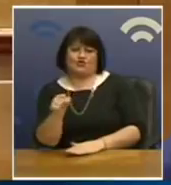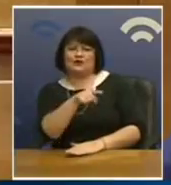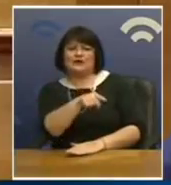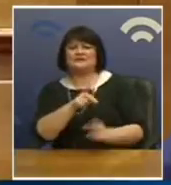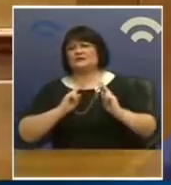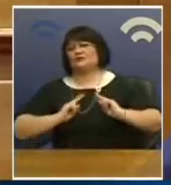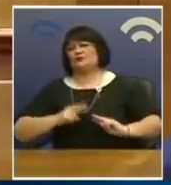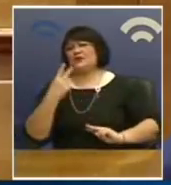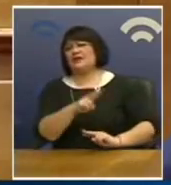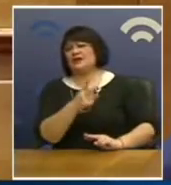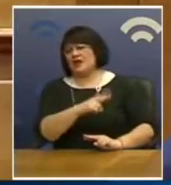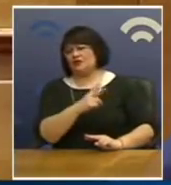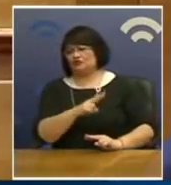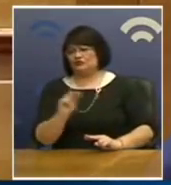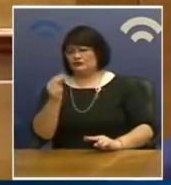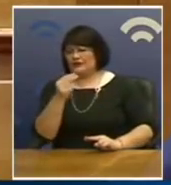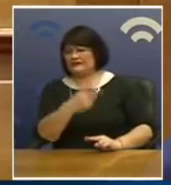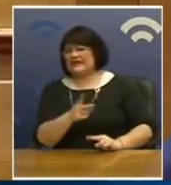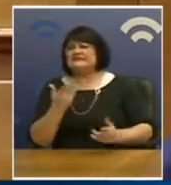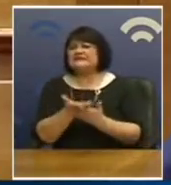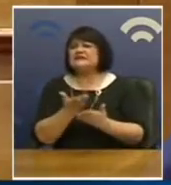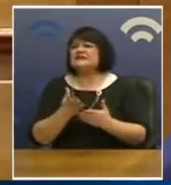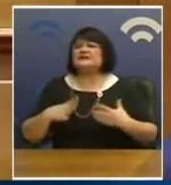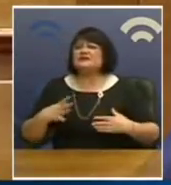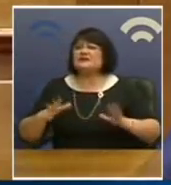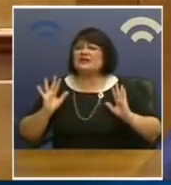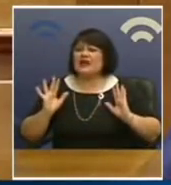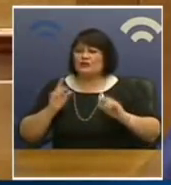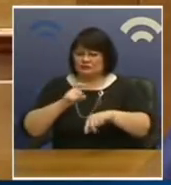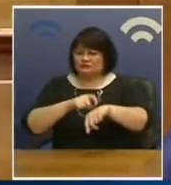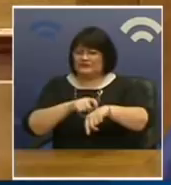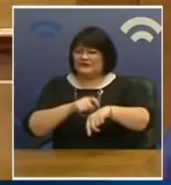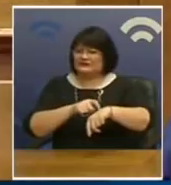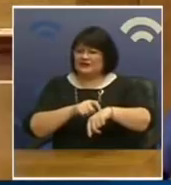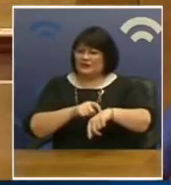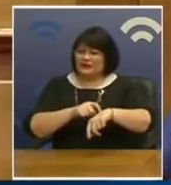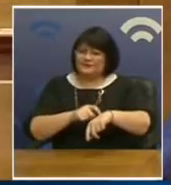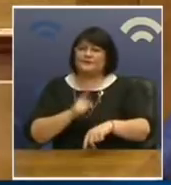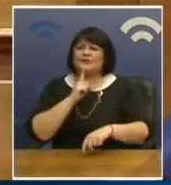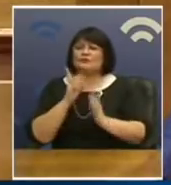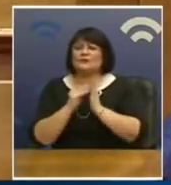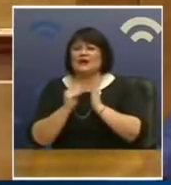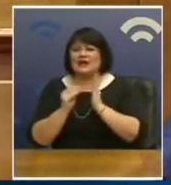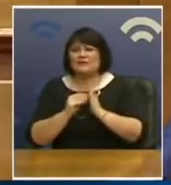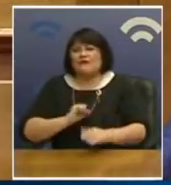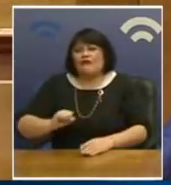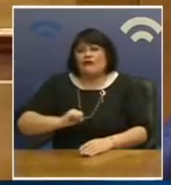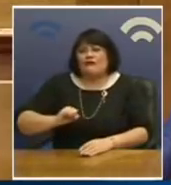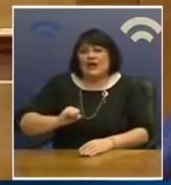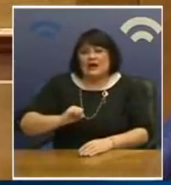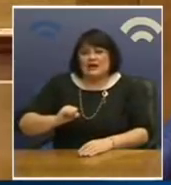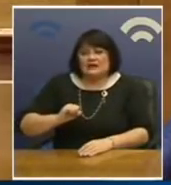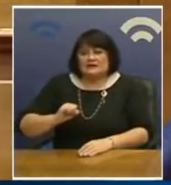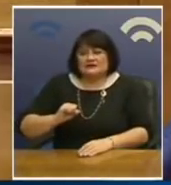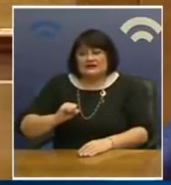τις εσωτερικές αντιφάσεις και απαιτήσεις της τρέχουσας συγκυρίας. Όπως για παράδειγμα τον φόβο απέναντι στην έρευνα της